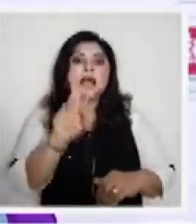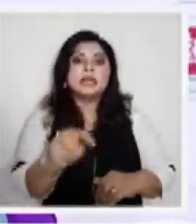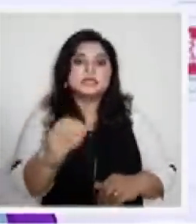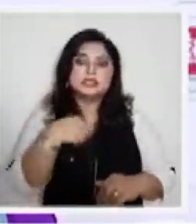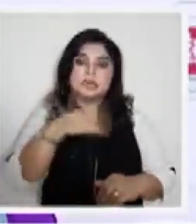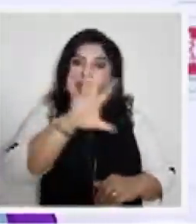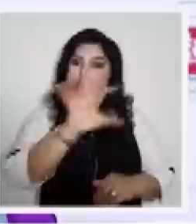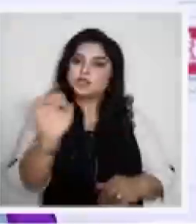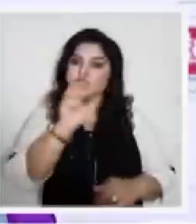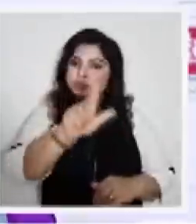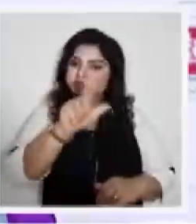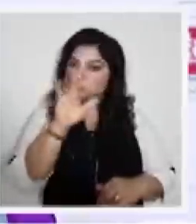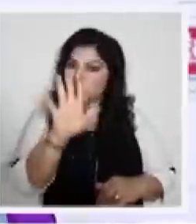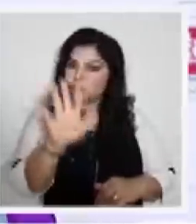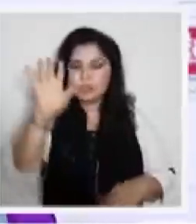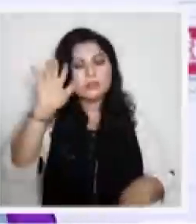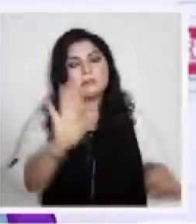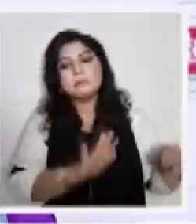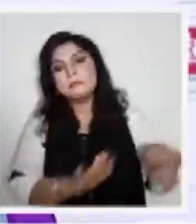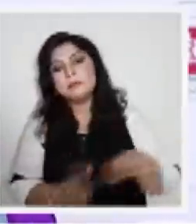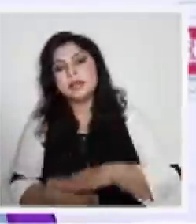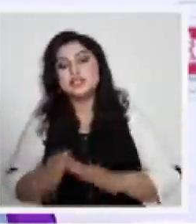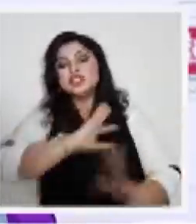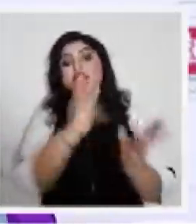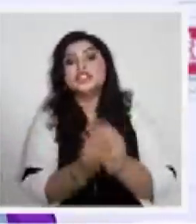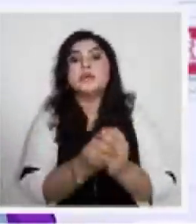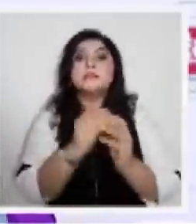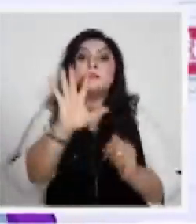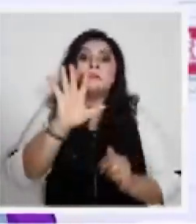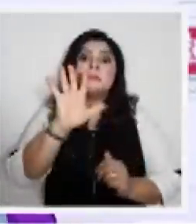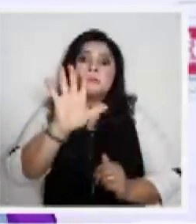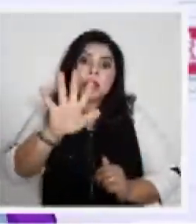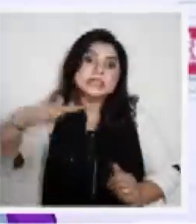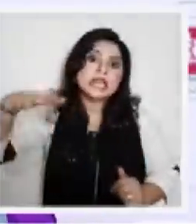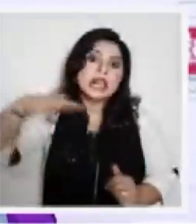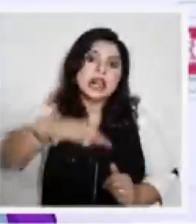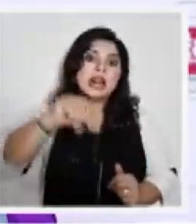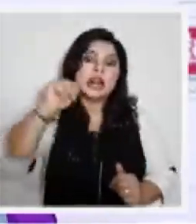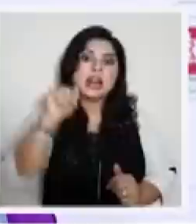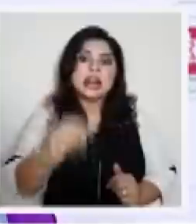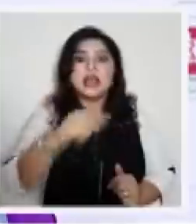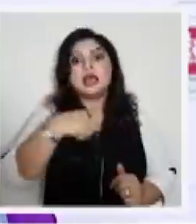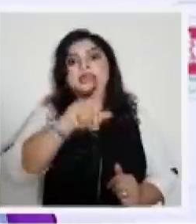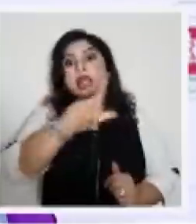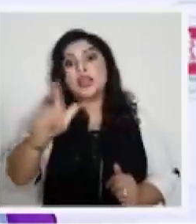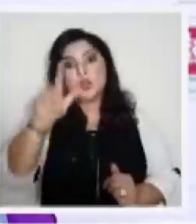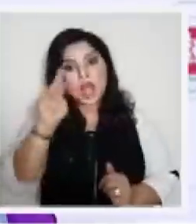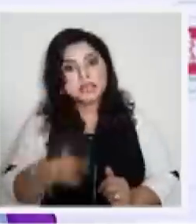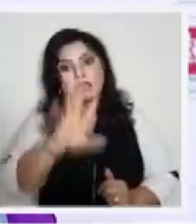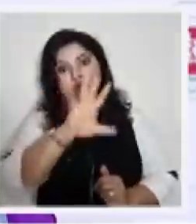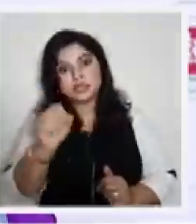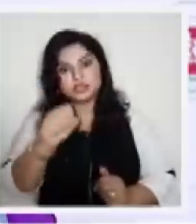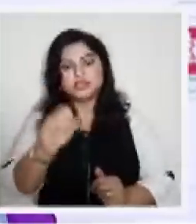1,18,74,226 জন। মৃত্যুবরণ করেছেন বিশ্বে 24 ঘন্টায় 5,575 জন এবং এ পর্যন্ত মৃত্যুবরণ করেছেন